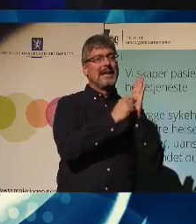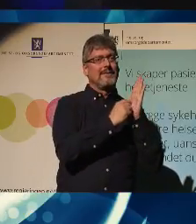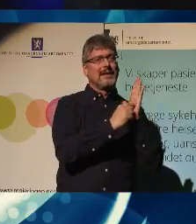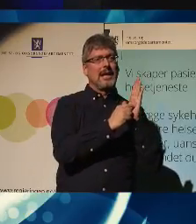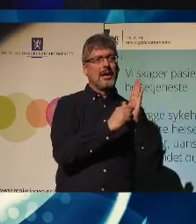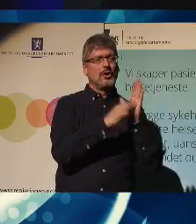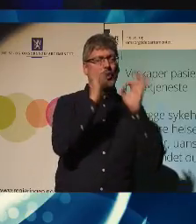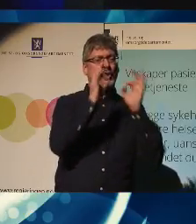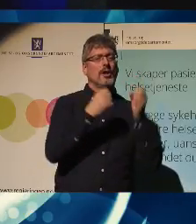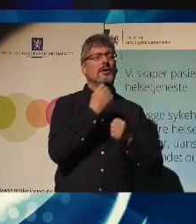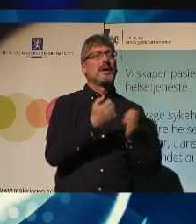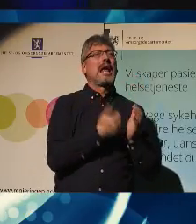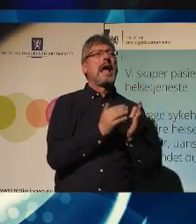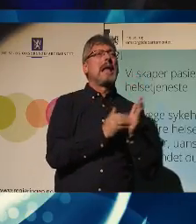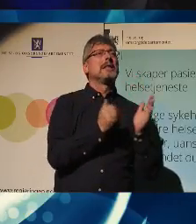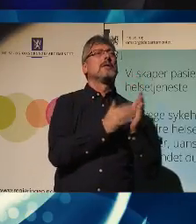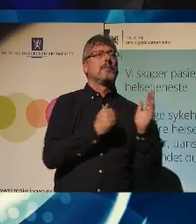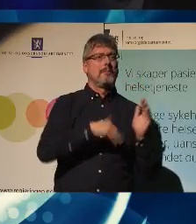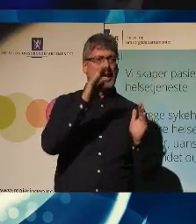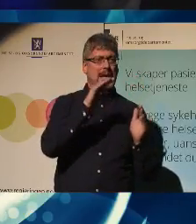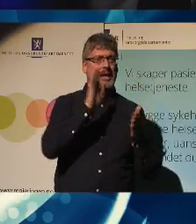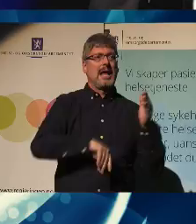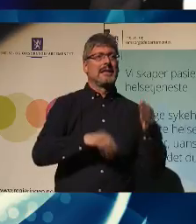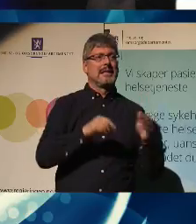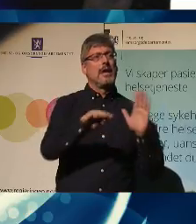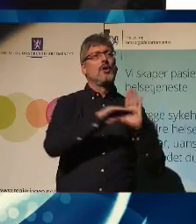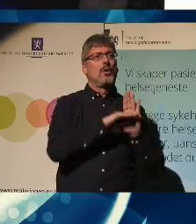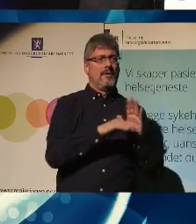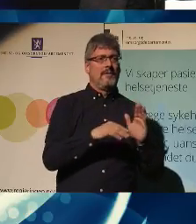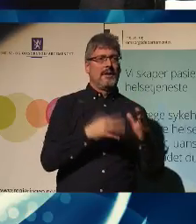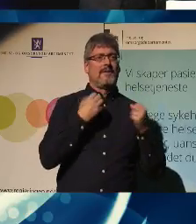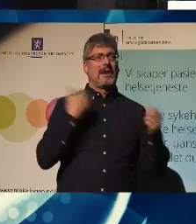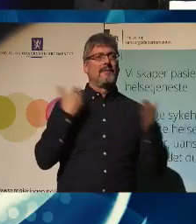enda større grad enn det lovverket som har vært i dag.